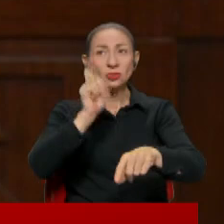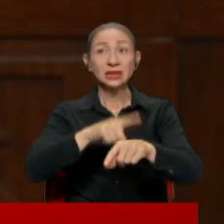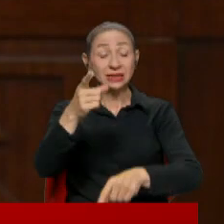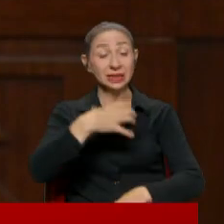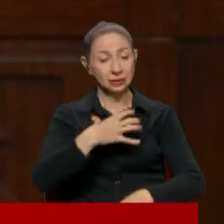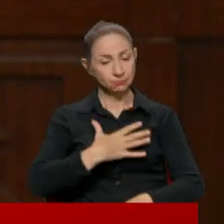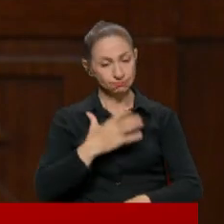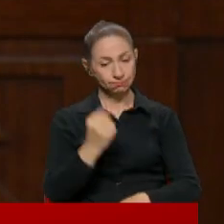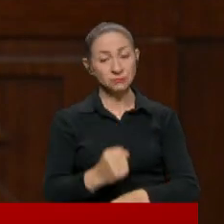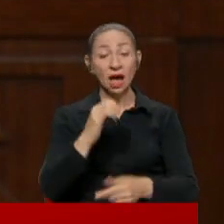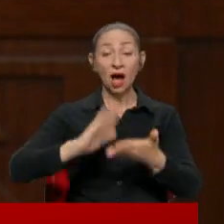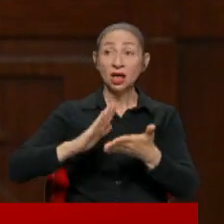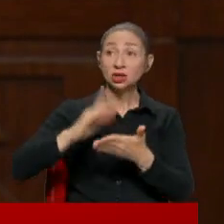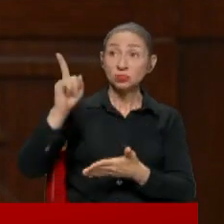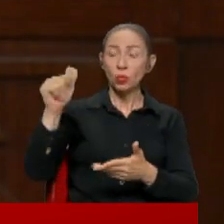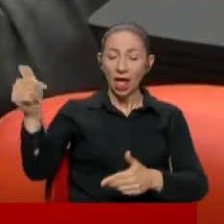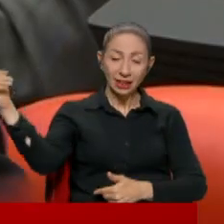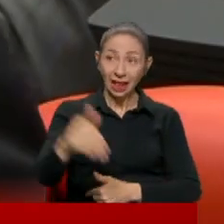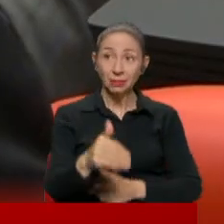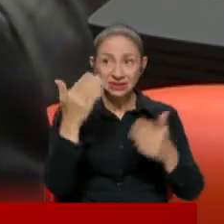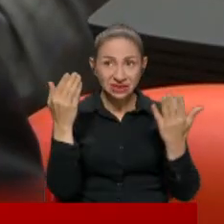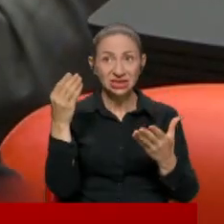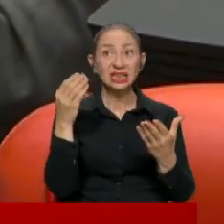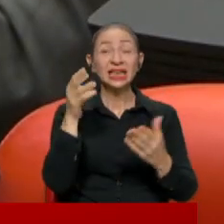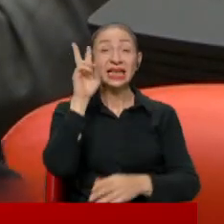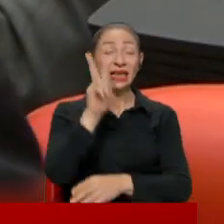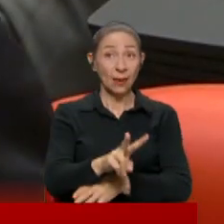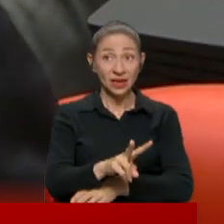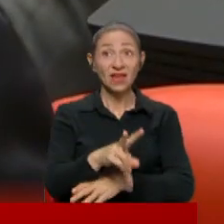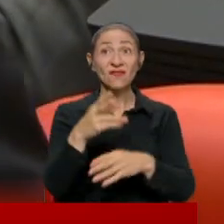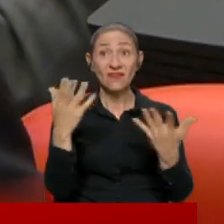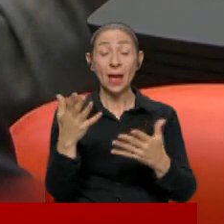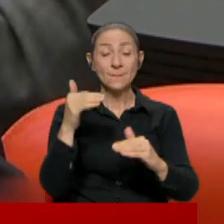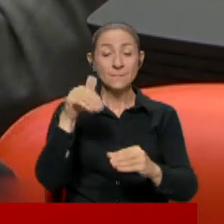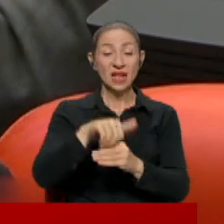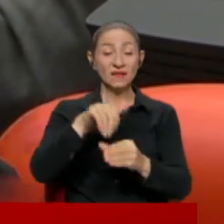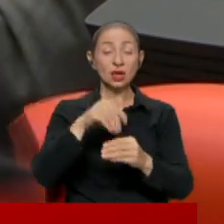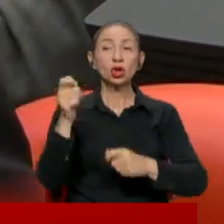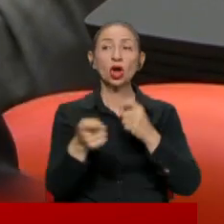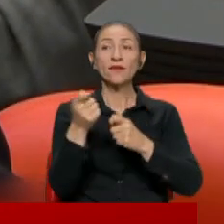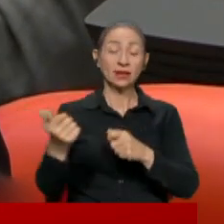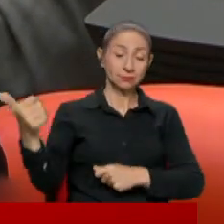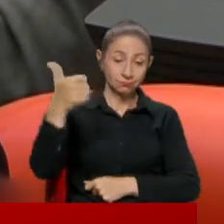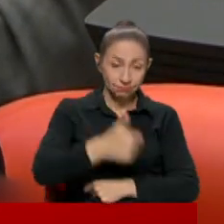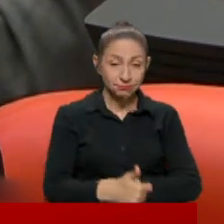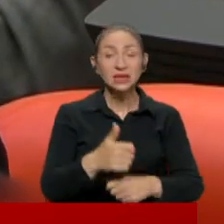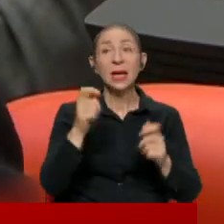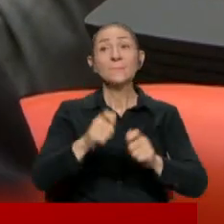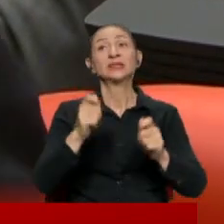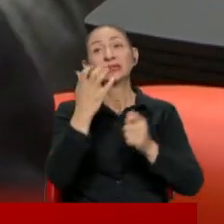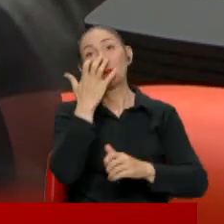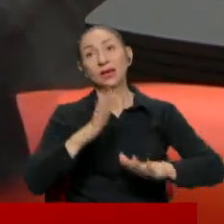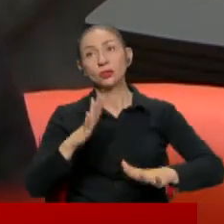inisiyatif almanızı, arkadaşımızın buraya gönderilmesini, yeminini ve milletvekilliği görevini yapmasını